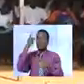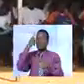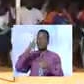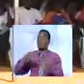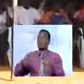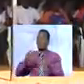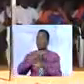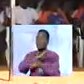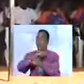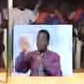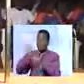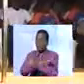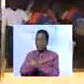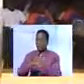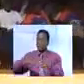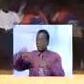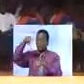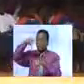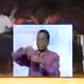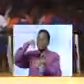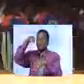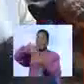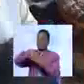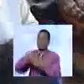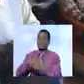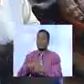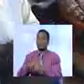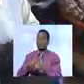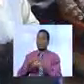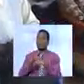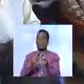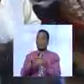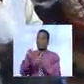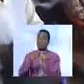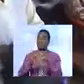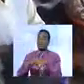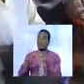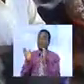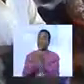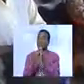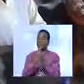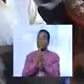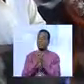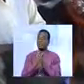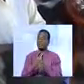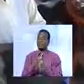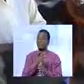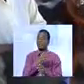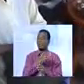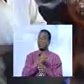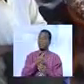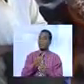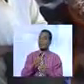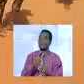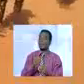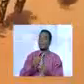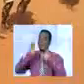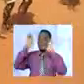la gestion de l'école, souvent abandonnée, selon lui, aux mains des seuls enseignants.